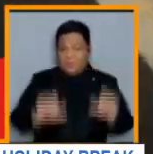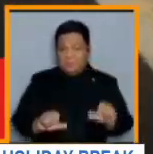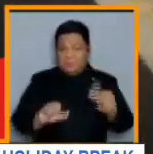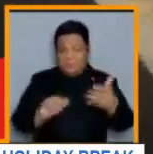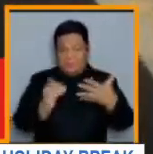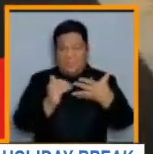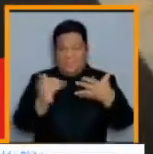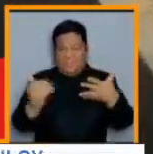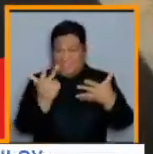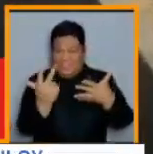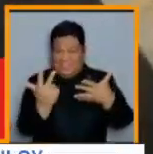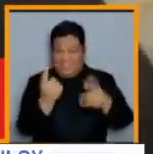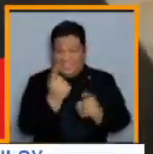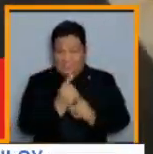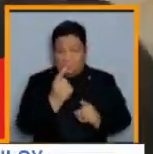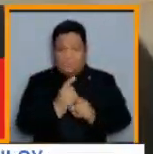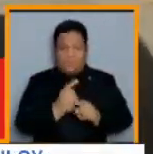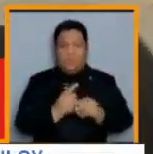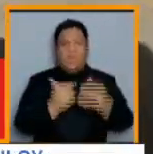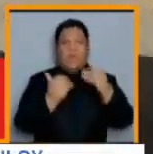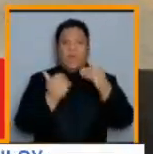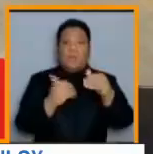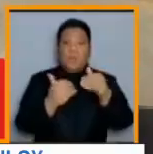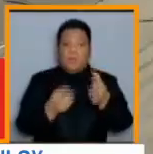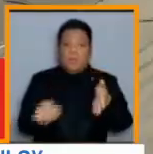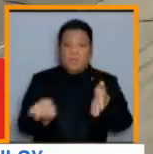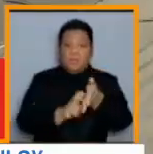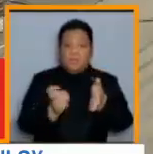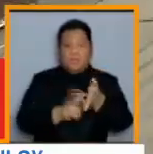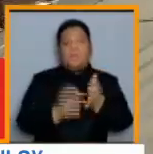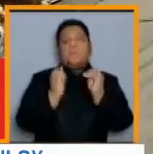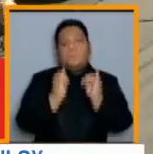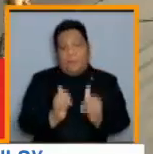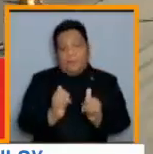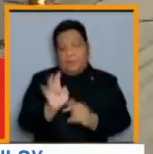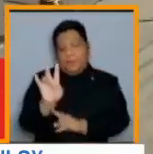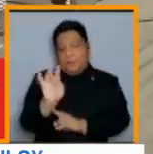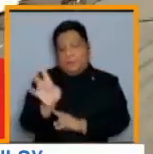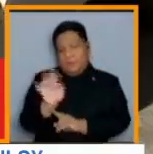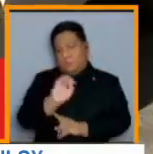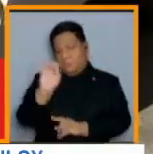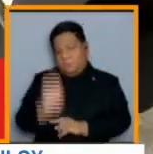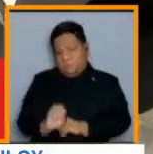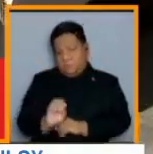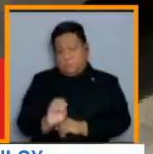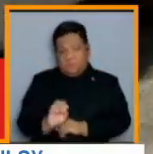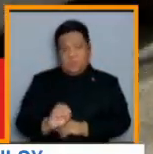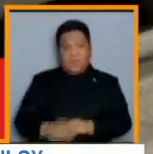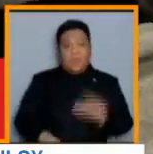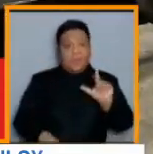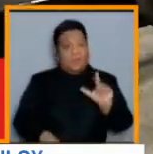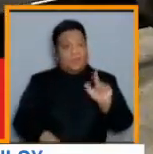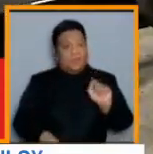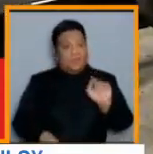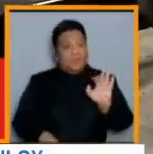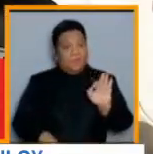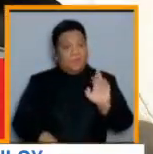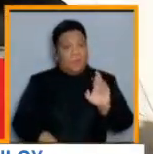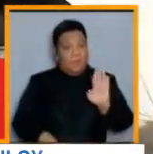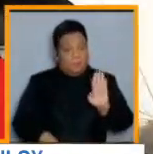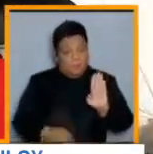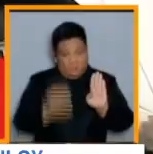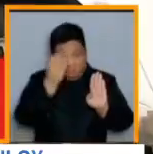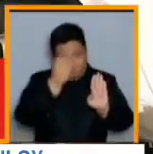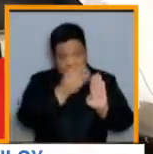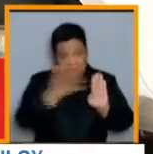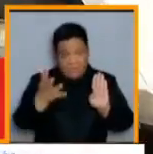pampublikong sasakyan. Pero paglilinaw ng Land Transportation Franchising and Regulatory Board, pansamantalang pinapayagan pa mga